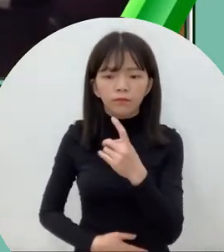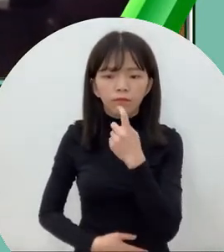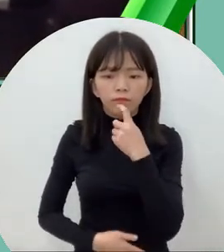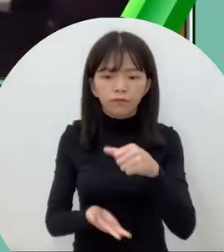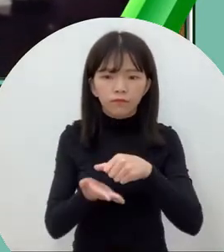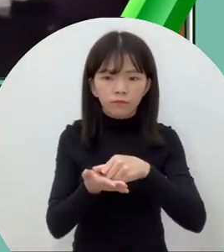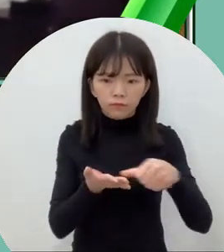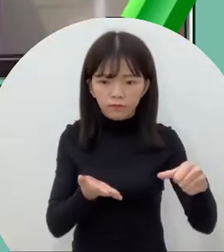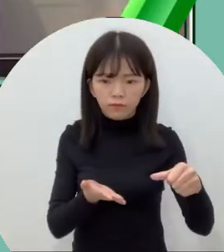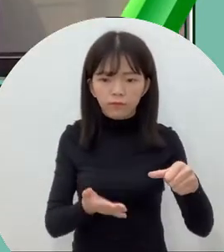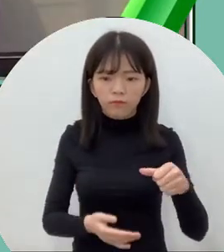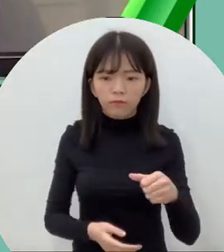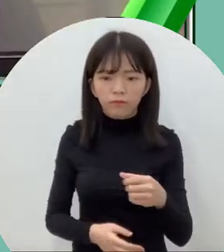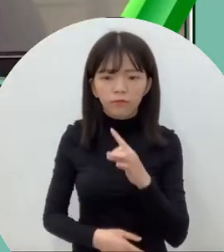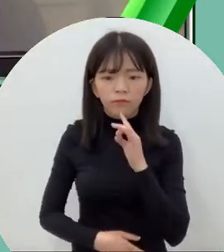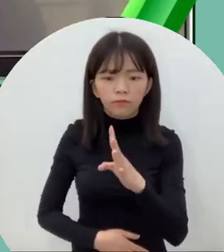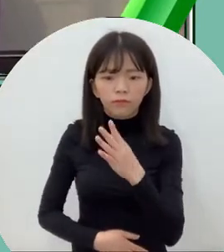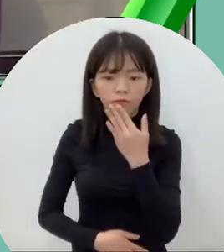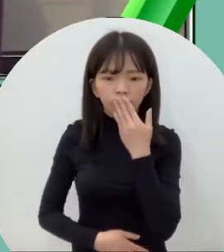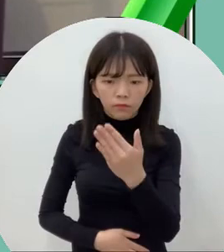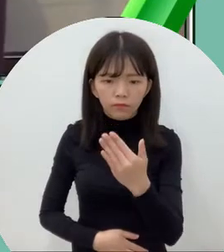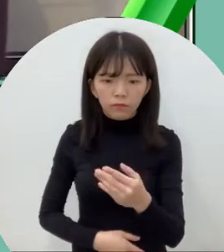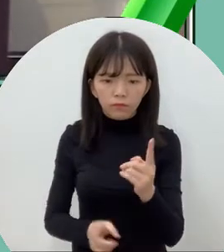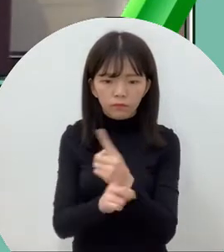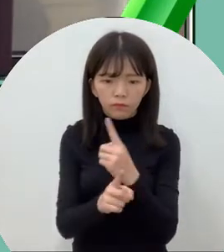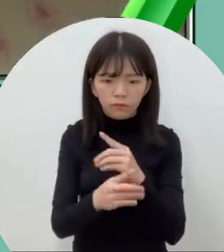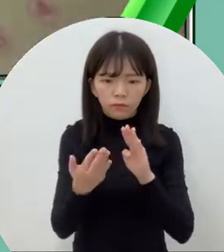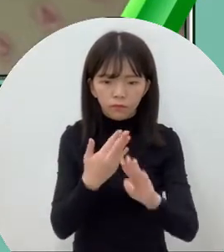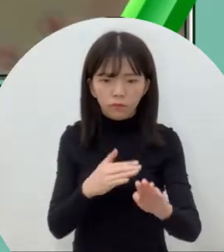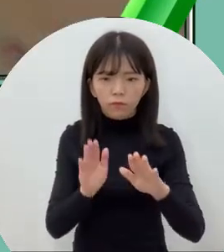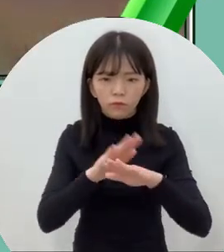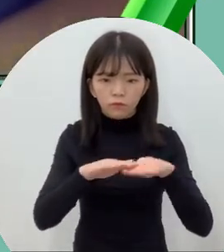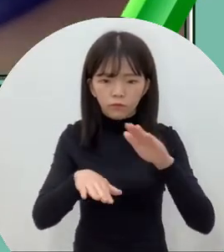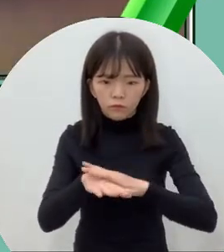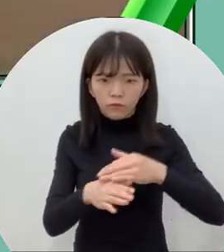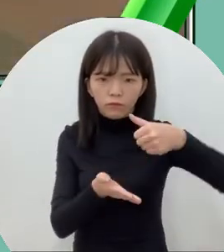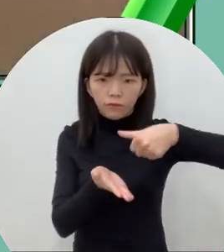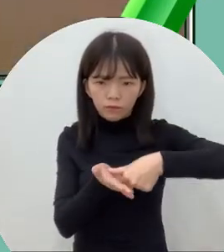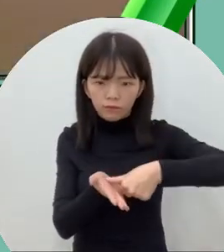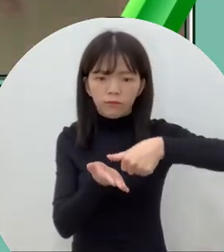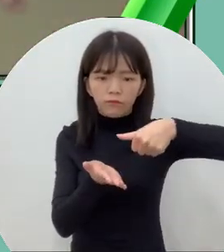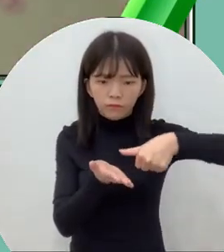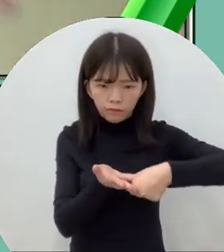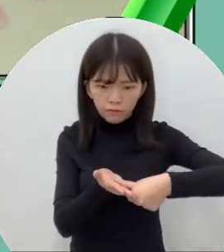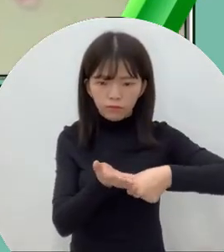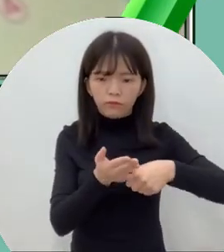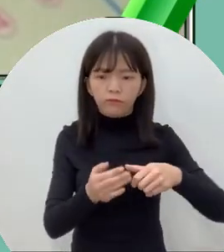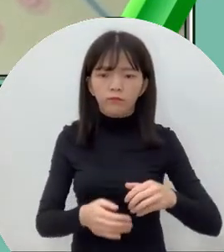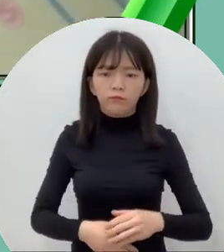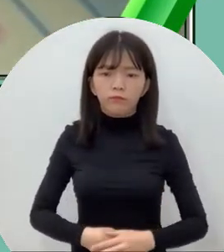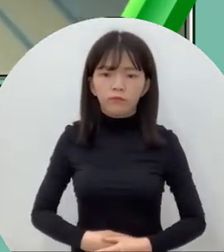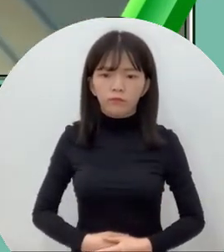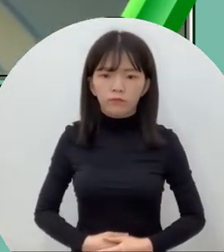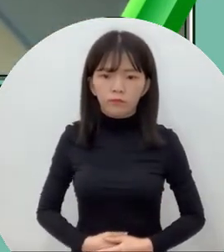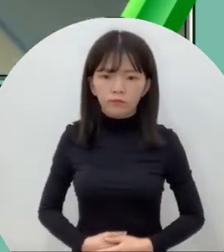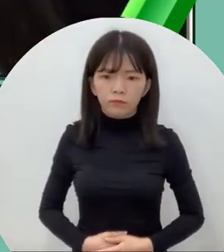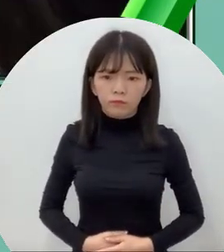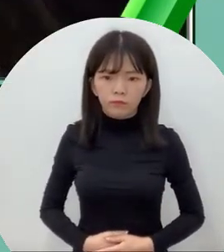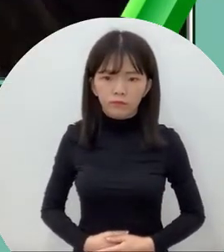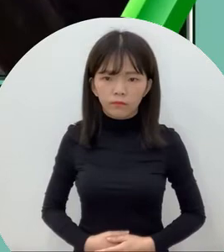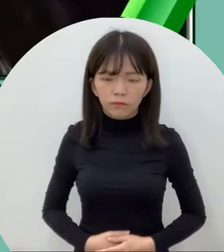수정 테이프만을 사용해야 하며 수정한 후에 수정 테이프가 떨어지지 않도록 손으로 잘 눌러줘야